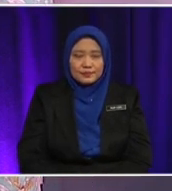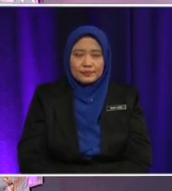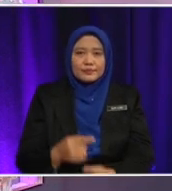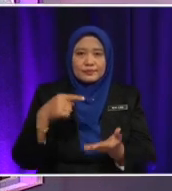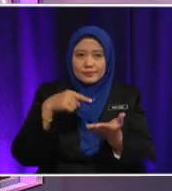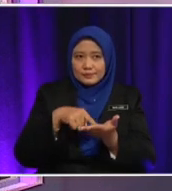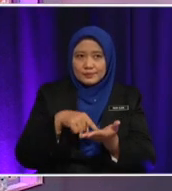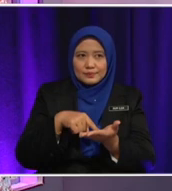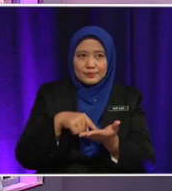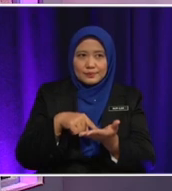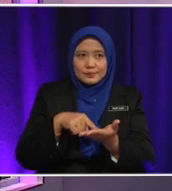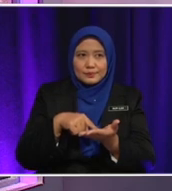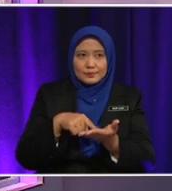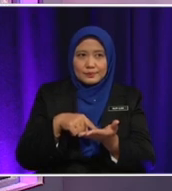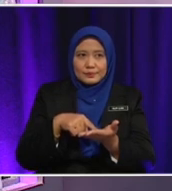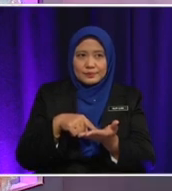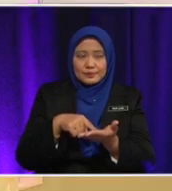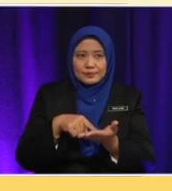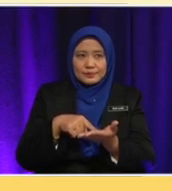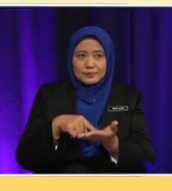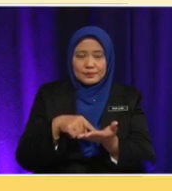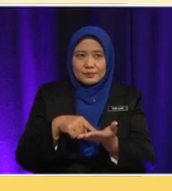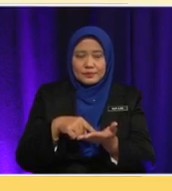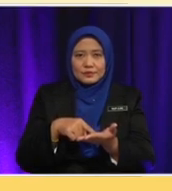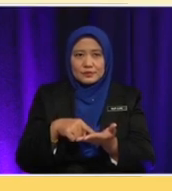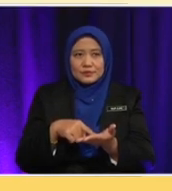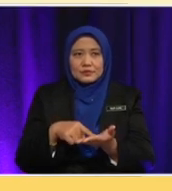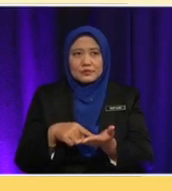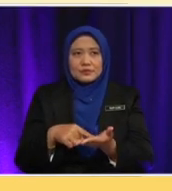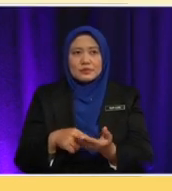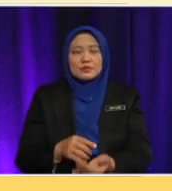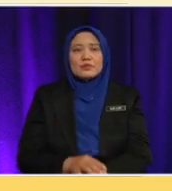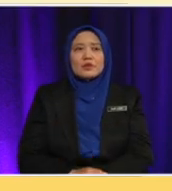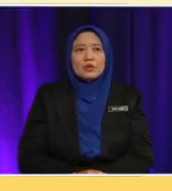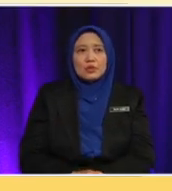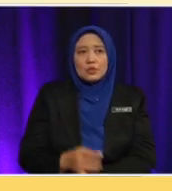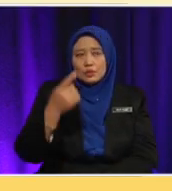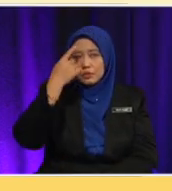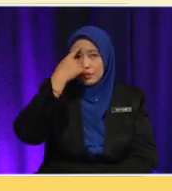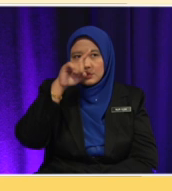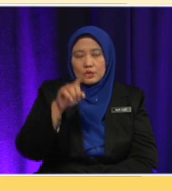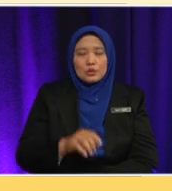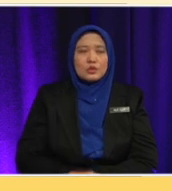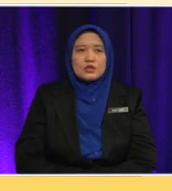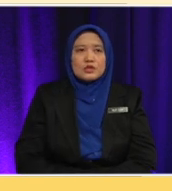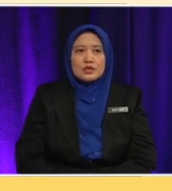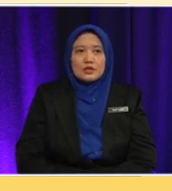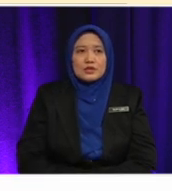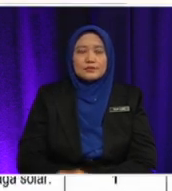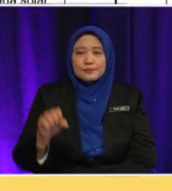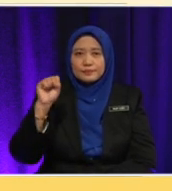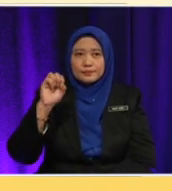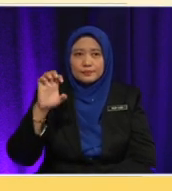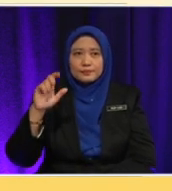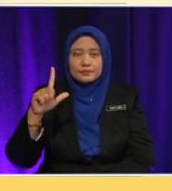apa ini ini adalah komponen tadi lah untuk saya foto-foto oke sekarang